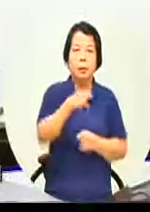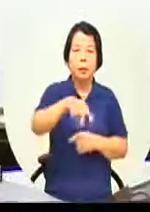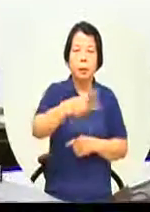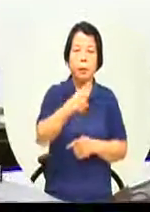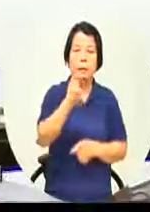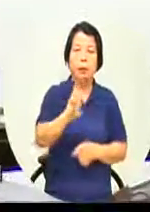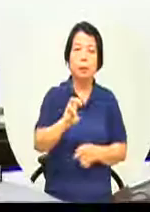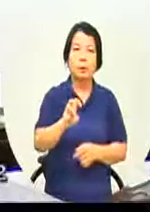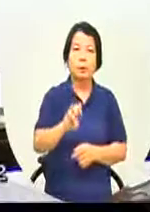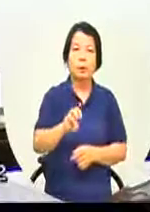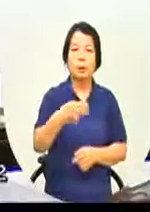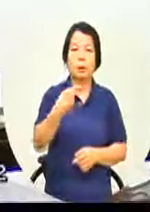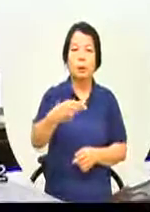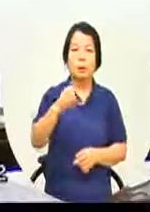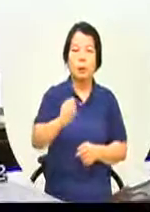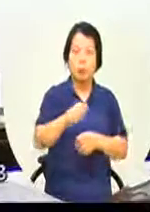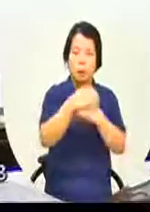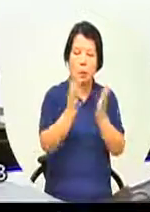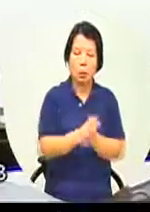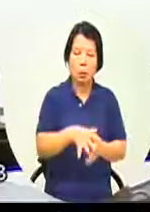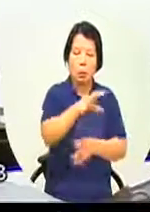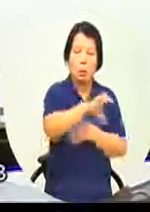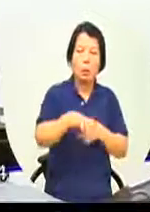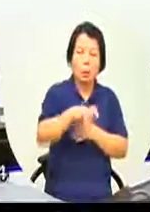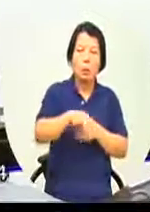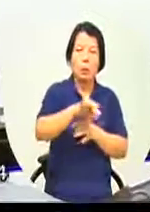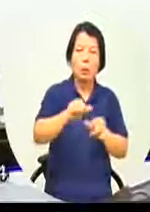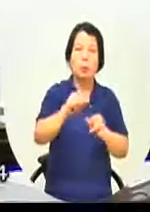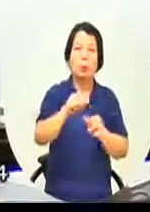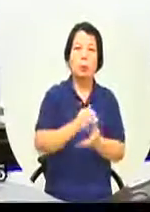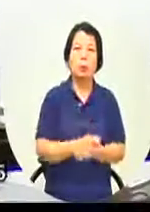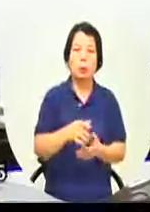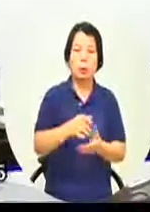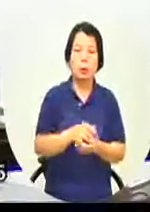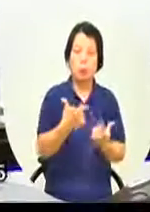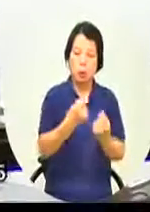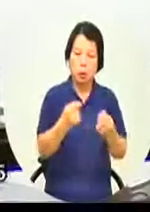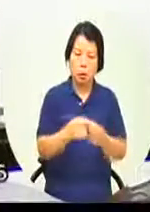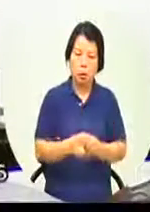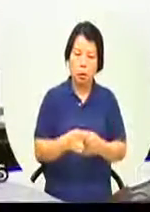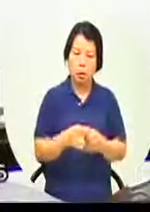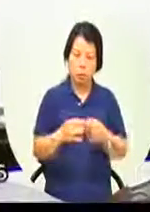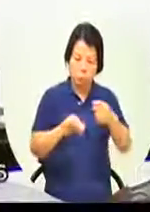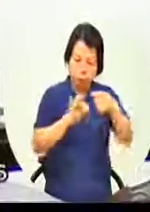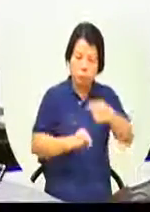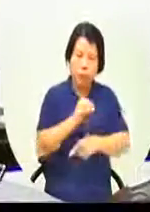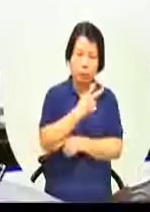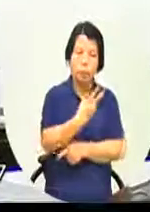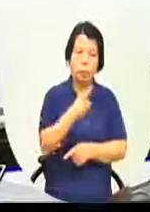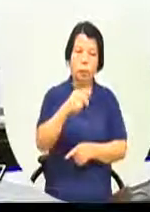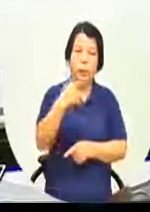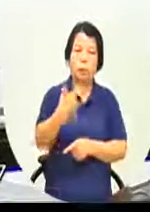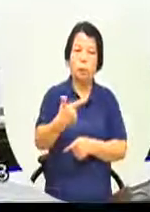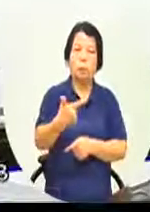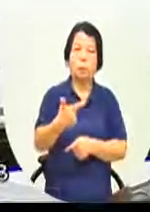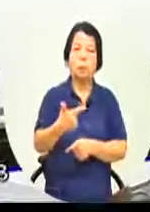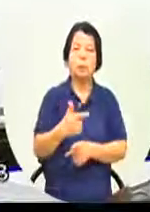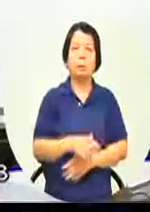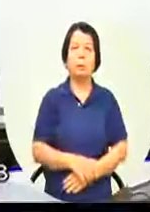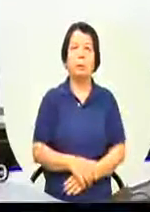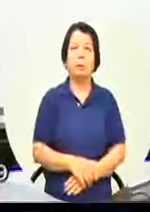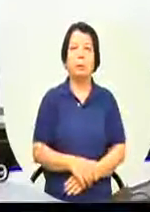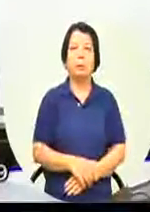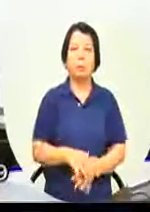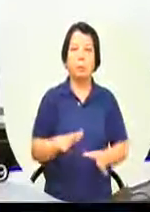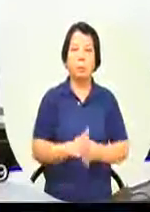1230公顷，把它算全部的耕地农地47,200公顷，也只不过占了2.6%。我们再看吉原